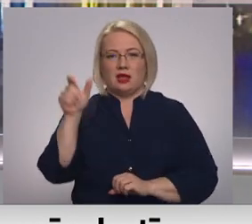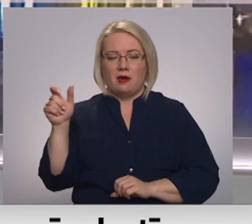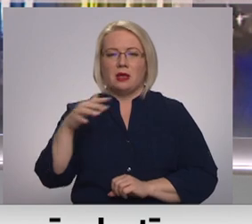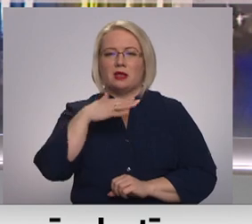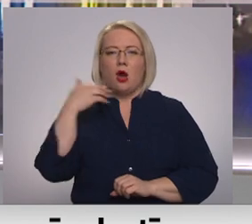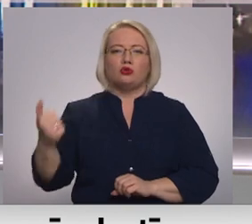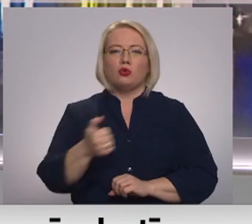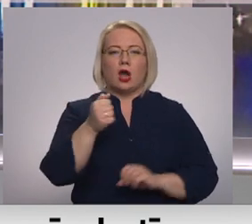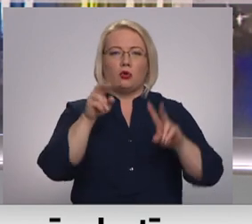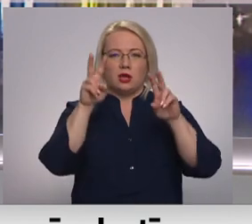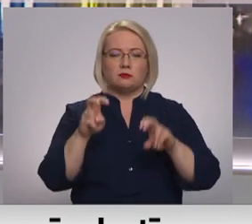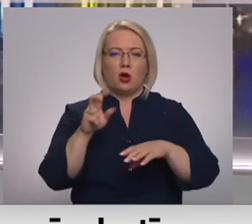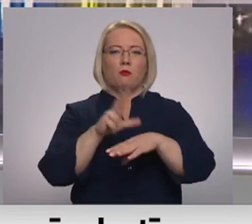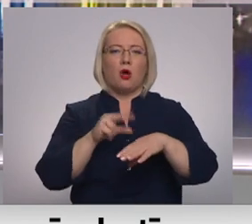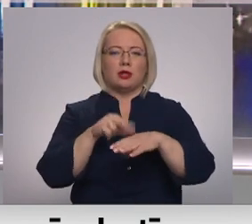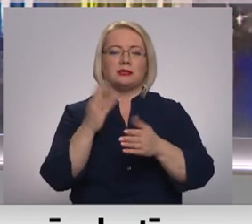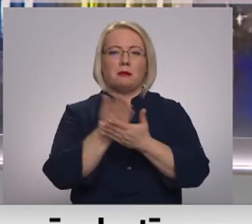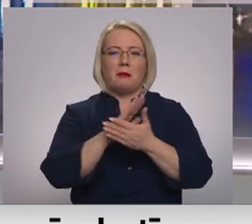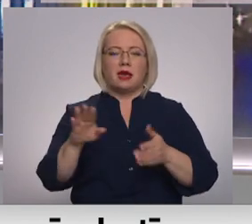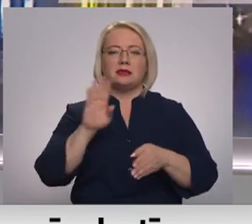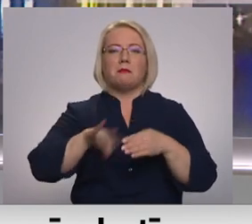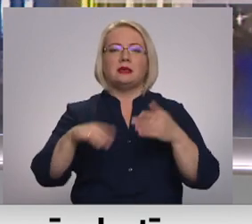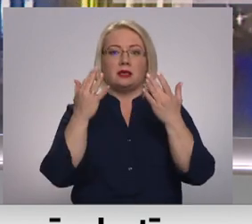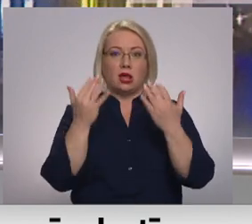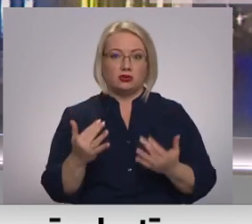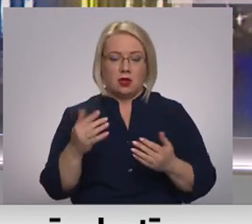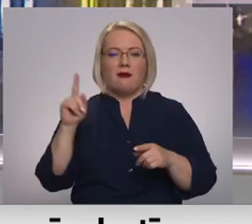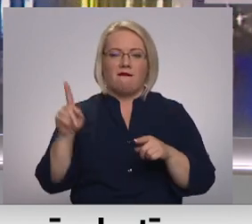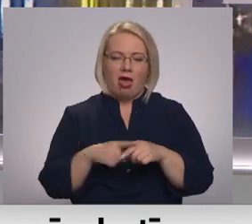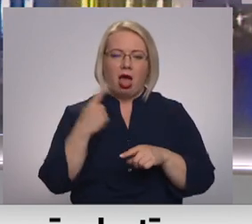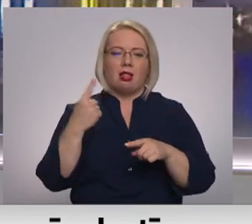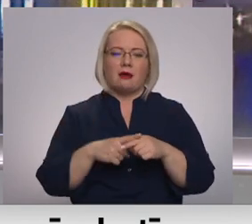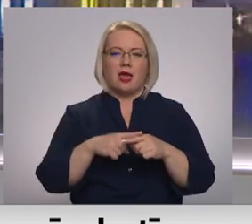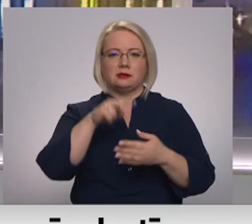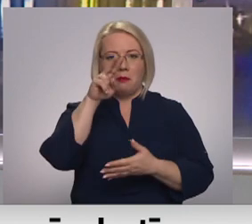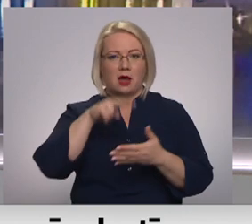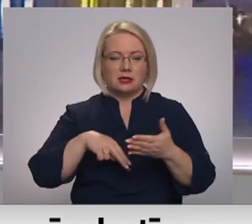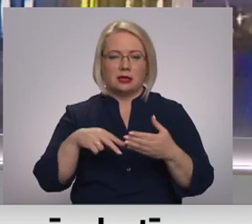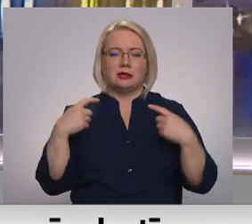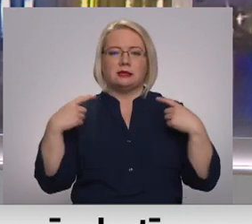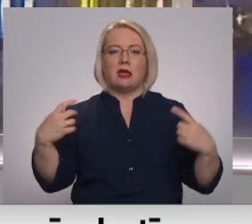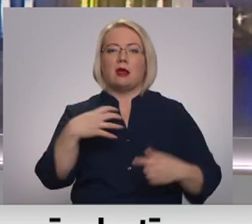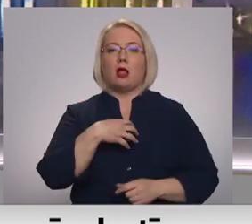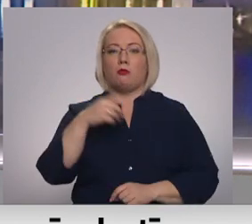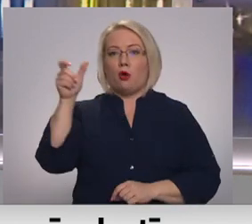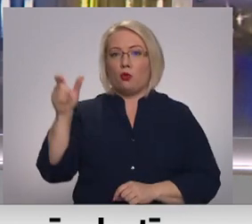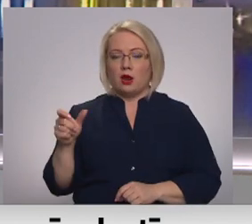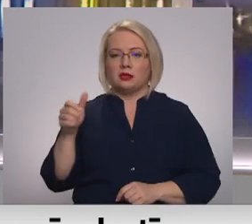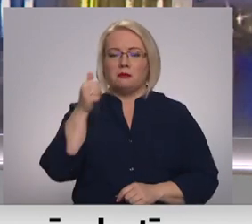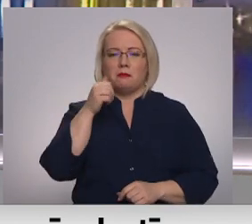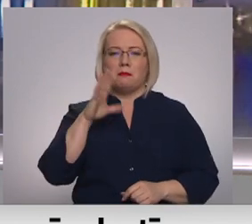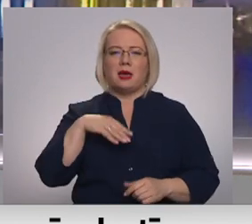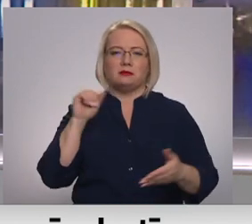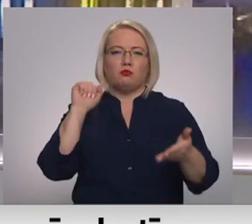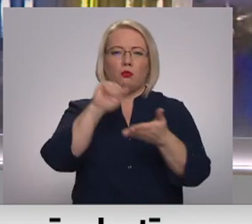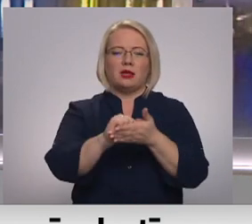gadu izmeklēšanas policija bija izbeigusi bez rezultāta, vēlreiz pārskatīs ģenerāla prokurors. Pēc publiskotā sabiedrisko